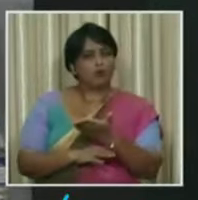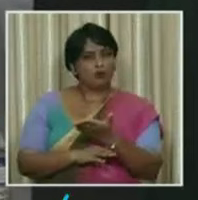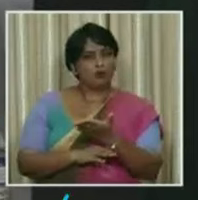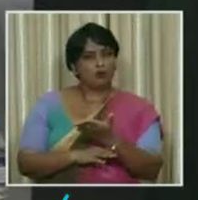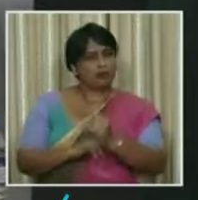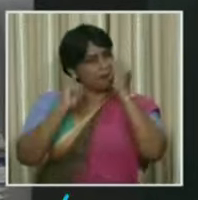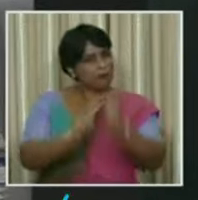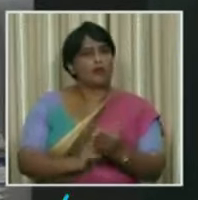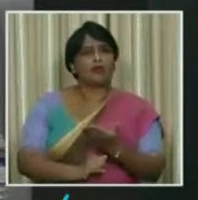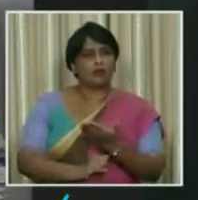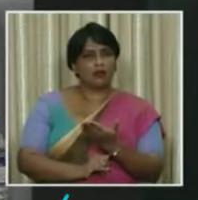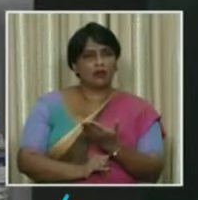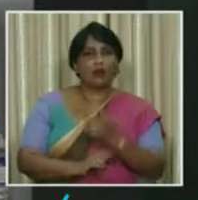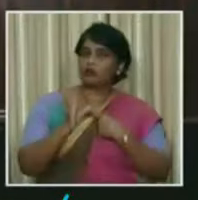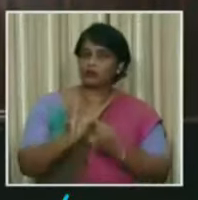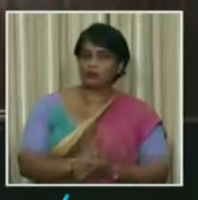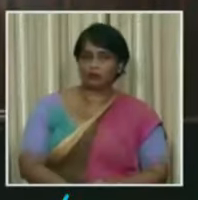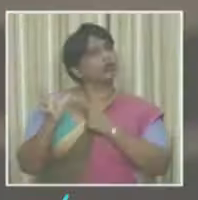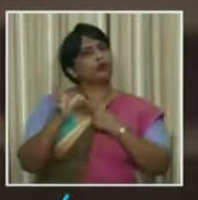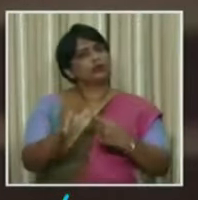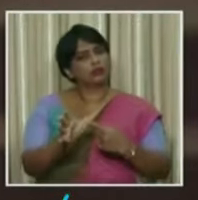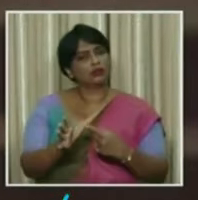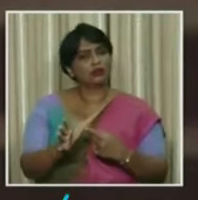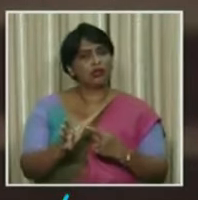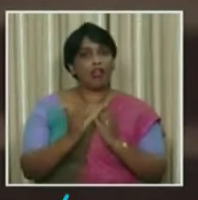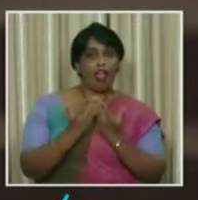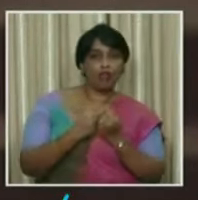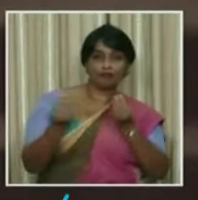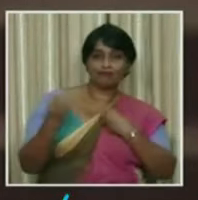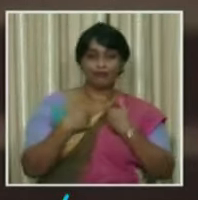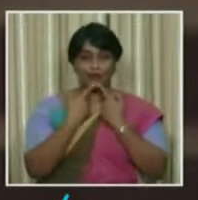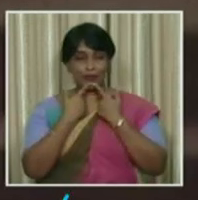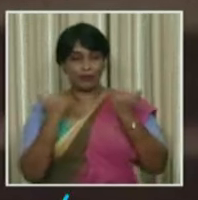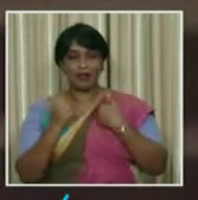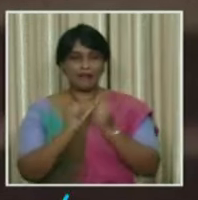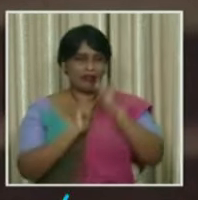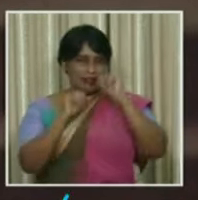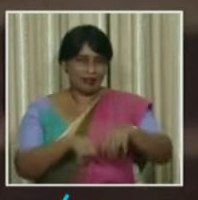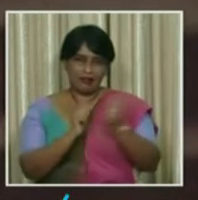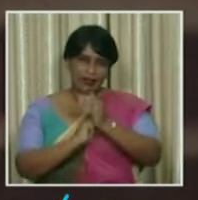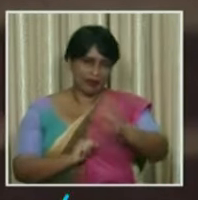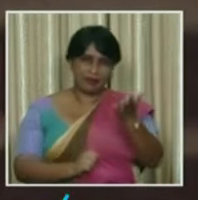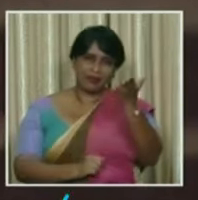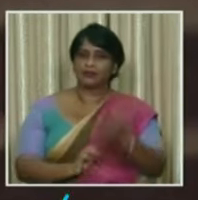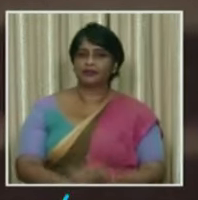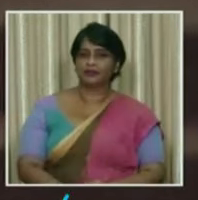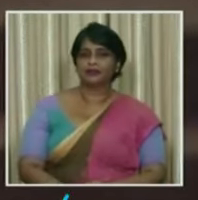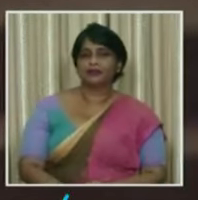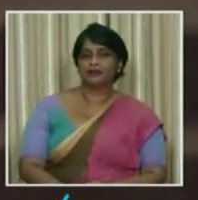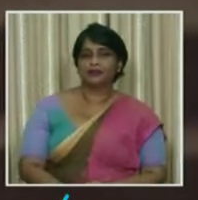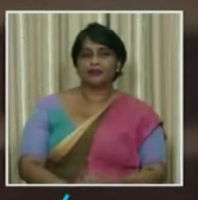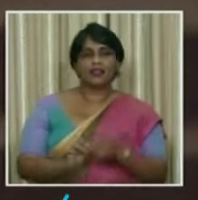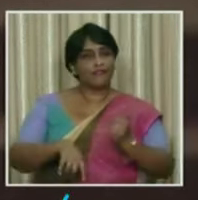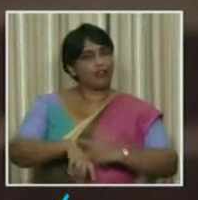අවසරය ඔබතුමා අවභාවිතා කරනවා ඒකට උත්තරයක් ඕන පෞද්ගලික ප්‍රයෝජනෙට ලකුණු දා ගන්න නිකන් තුනේ පන්ති නතර කරමු විපක්ෂ නායකතුමා